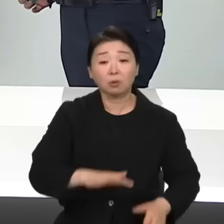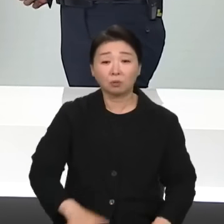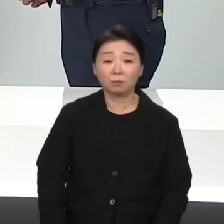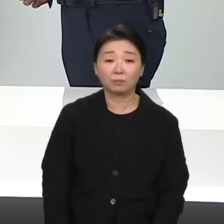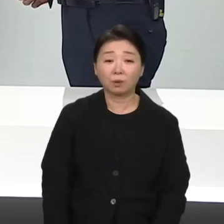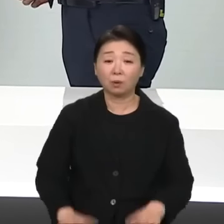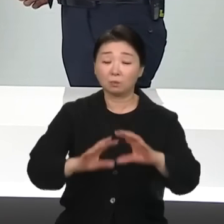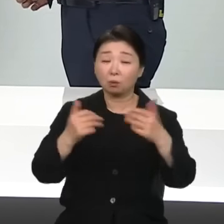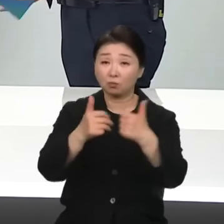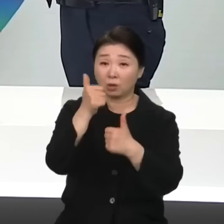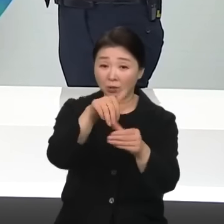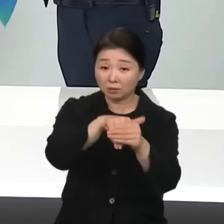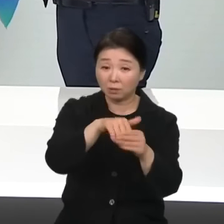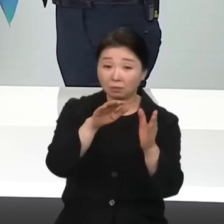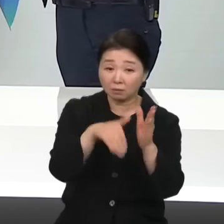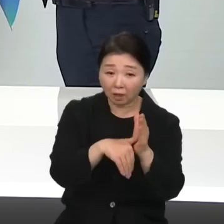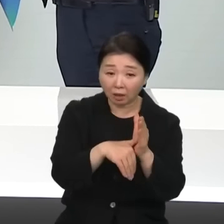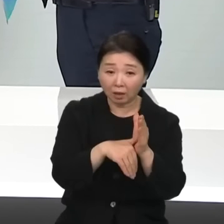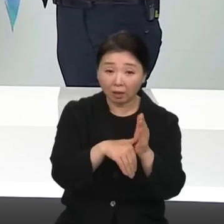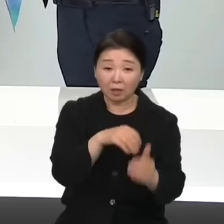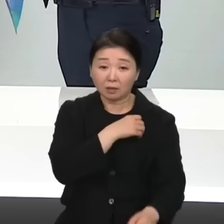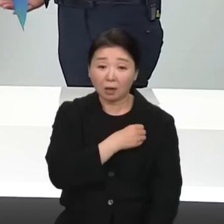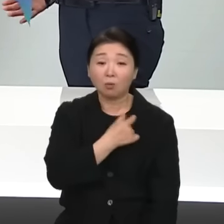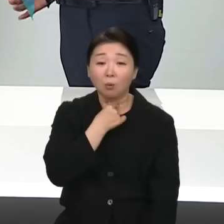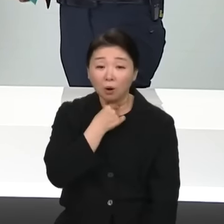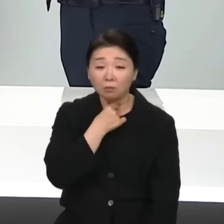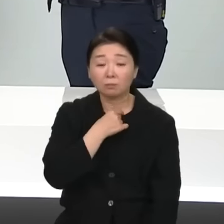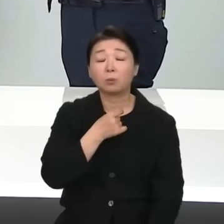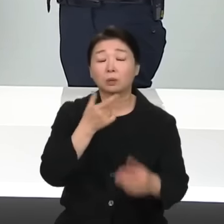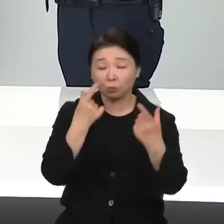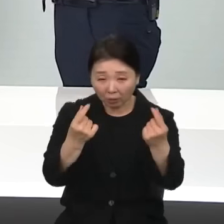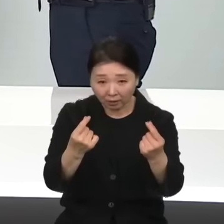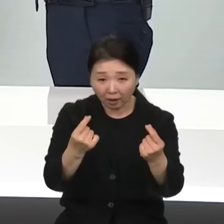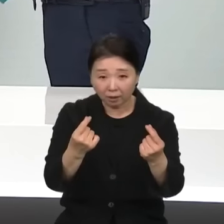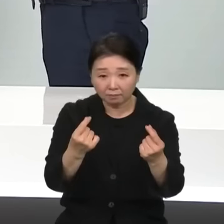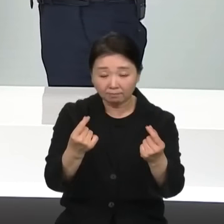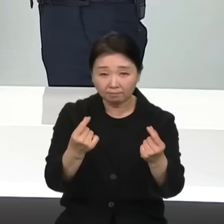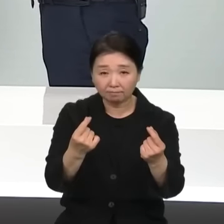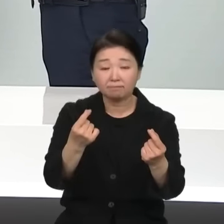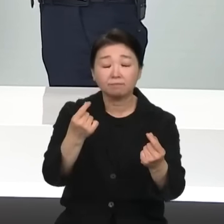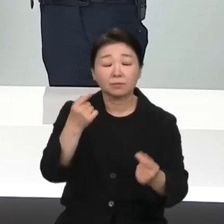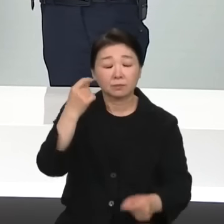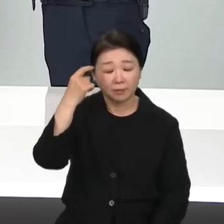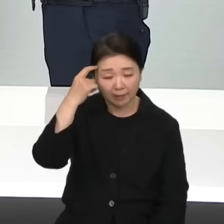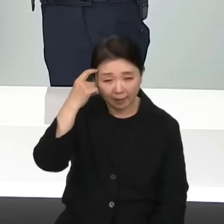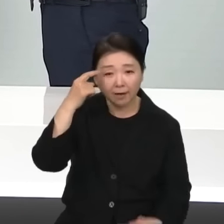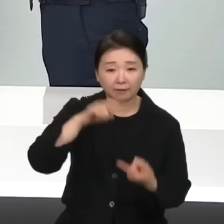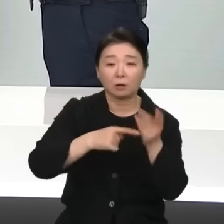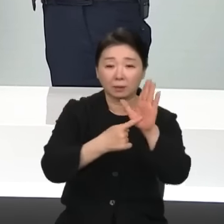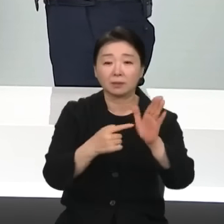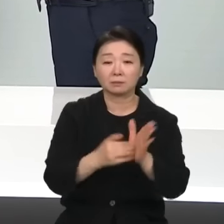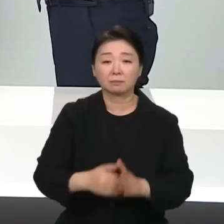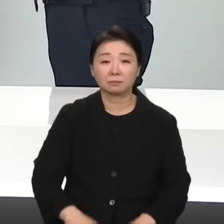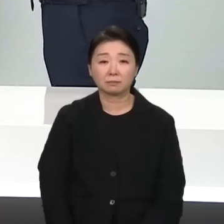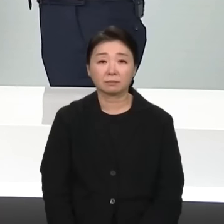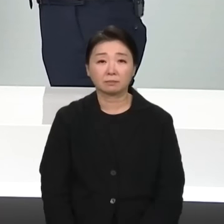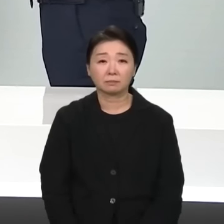이번 국회의장 선거 다수 당원의 요구와 근본적으로 다르지 않다라고 이른바 소신 발언을 한 건데요.